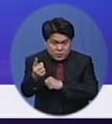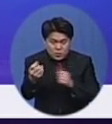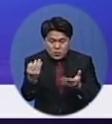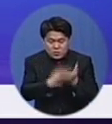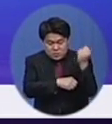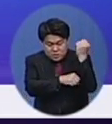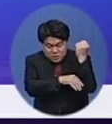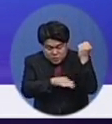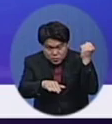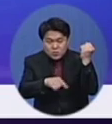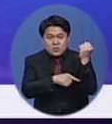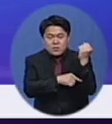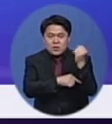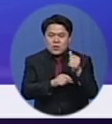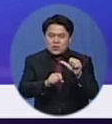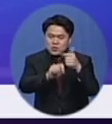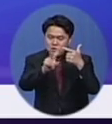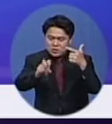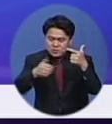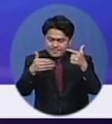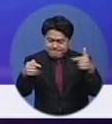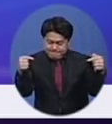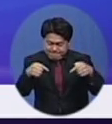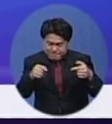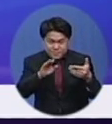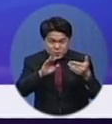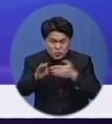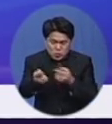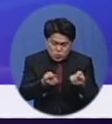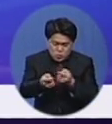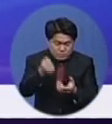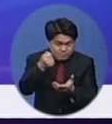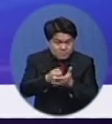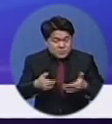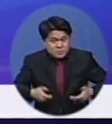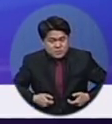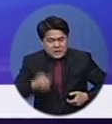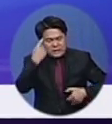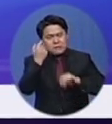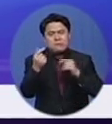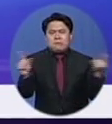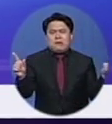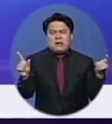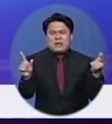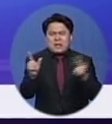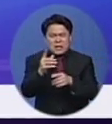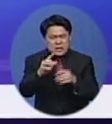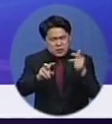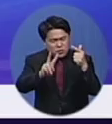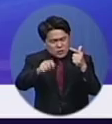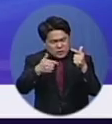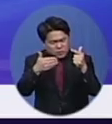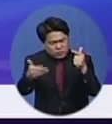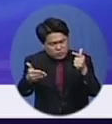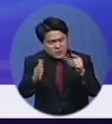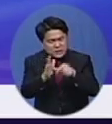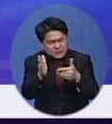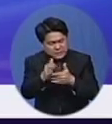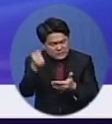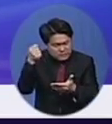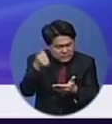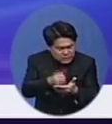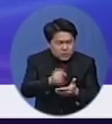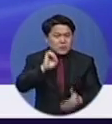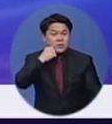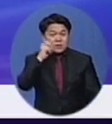오는 29일까지 논의해 절충안을 마련해야 하는데요. 의견차가 뚜렷해 시한을 지키기 어려울 것이란 전망이